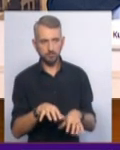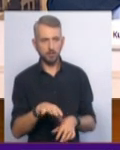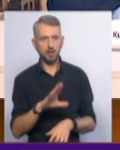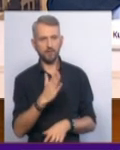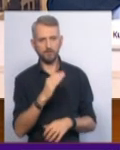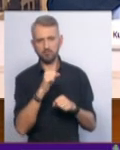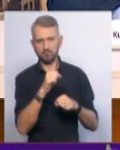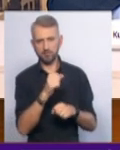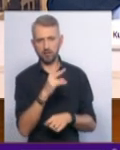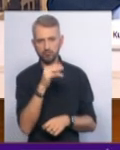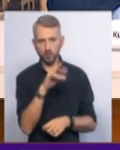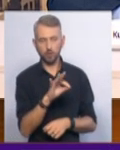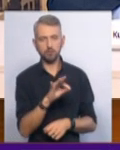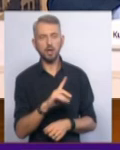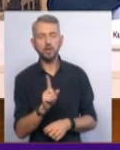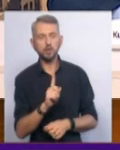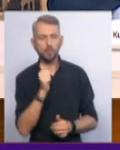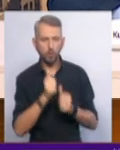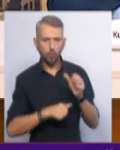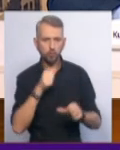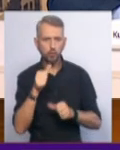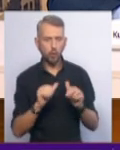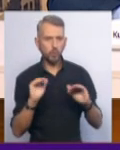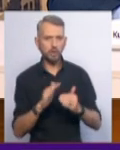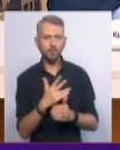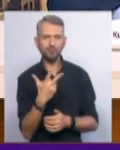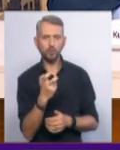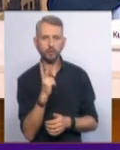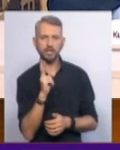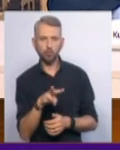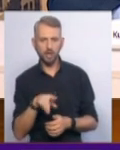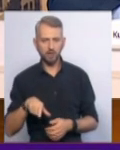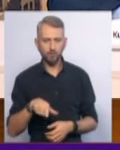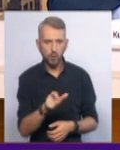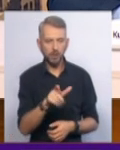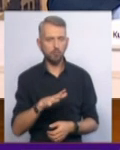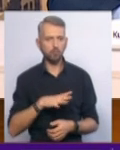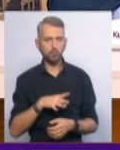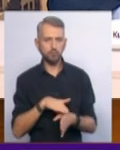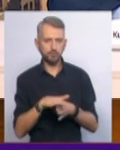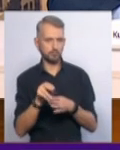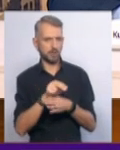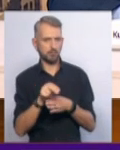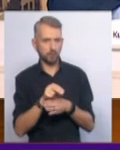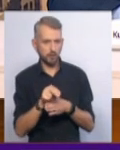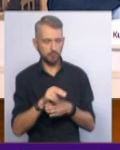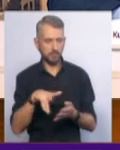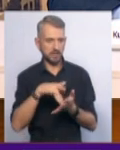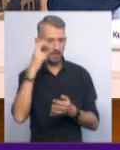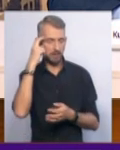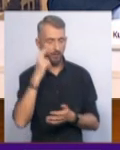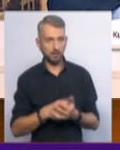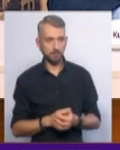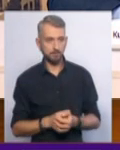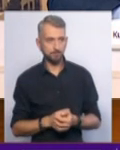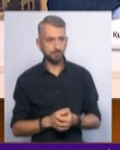Кличка, з тим, щоб кожного року не менше 300 кілометрів доріг було капітально відремонтовано в місті Києві. Таким чином,